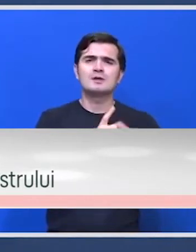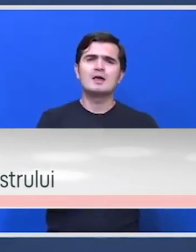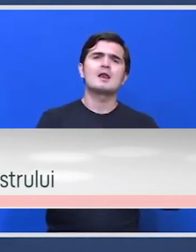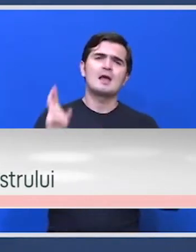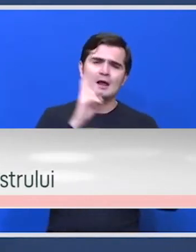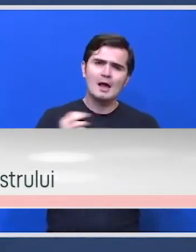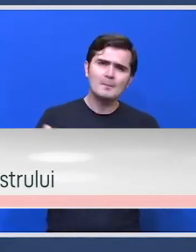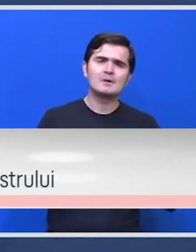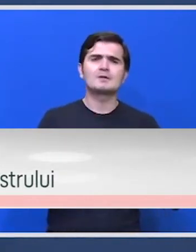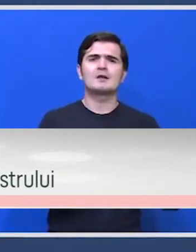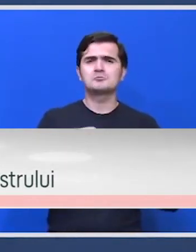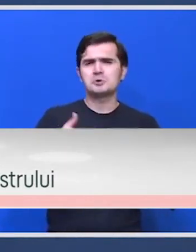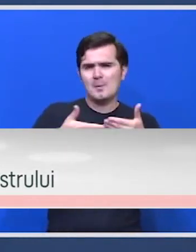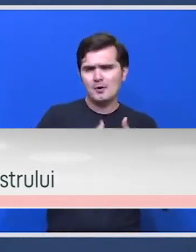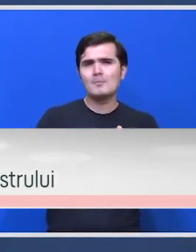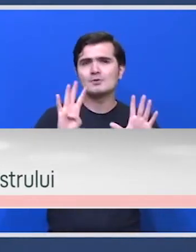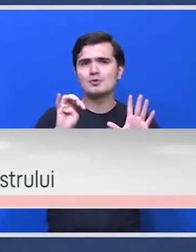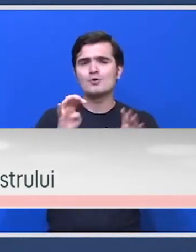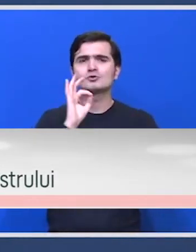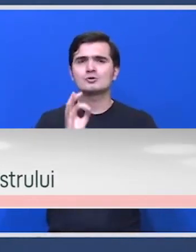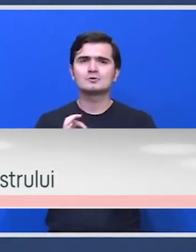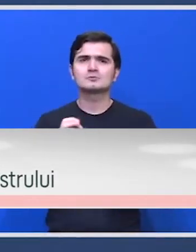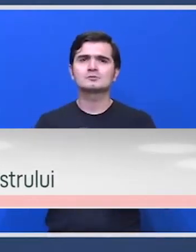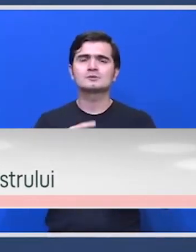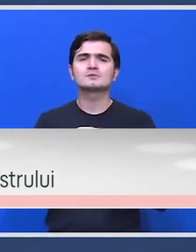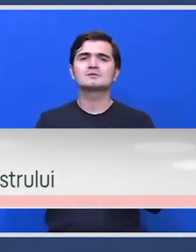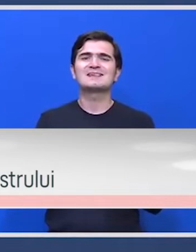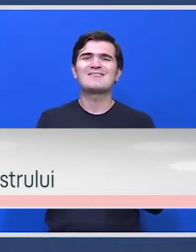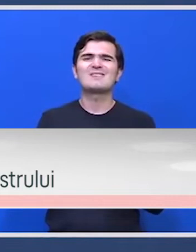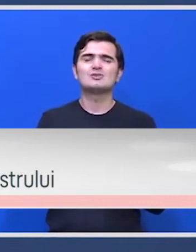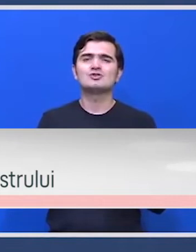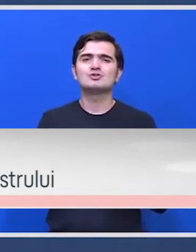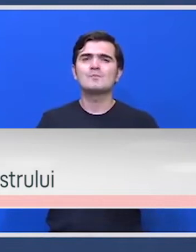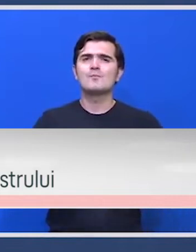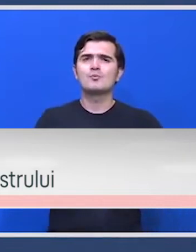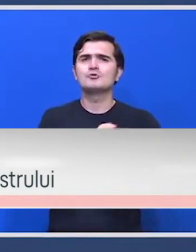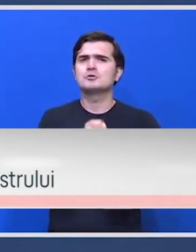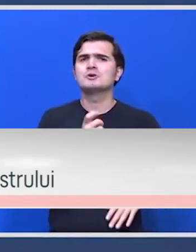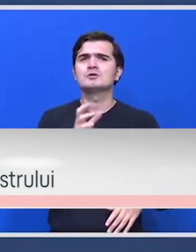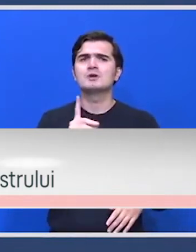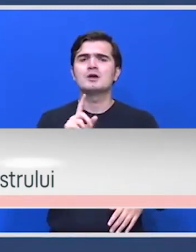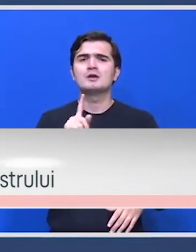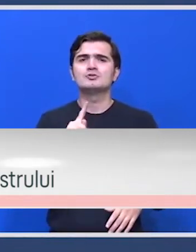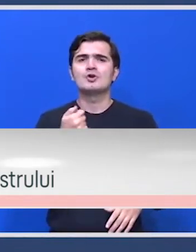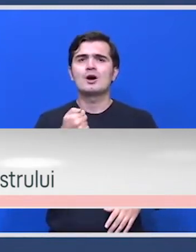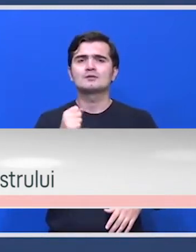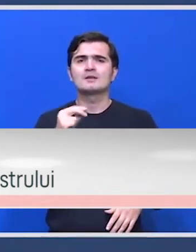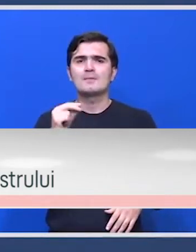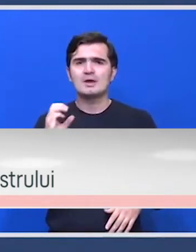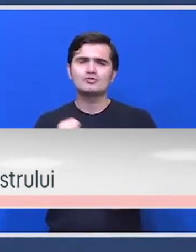care aproape 90% în serviciile publice ale DGASPC-urilor sau